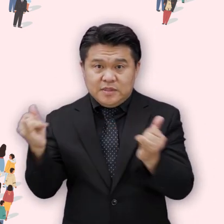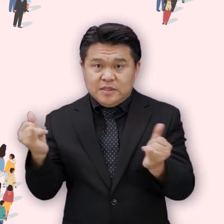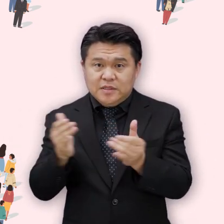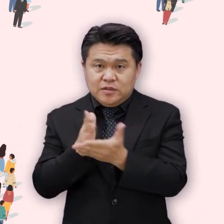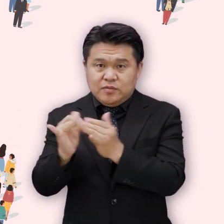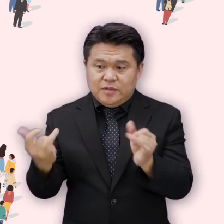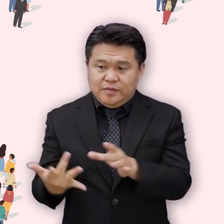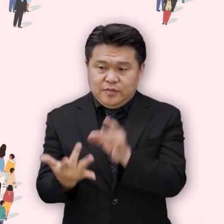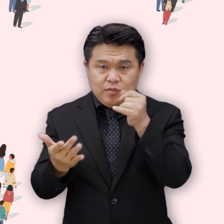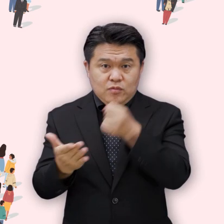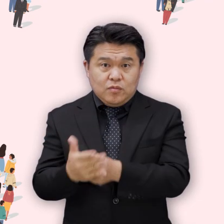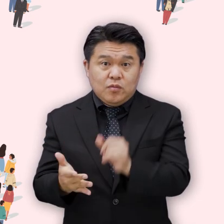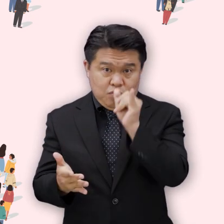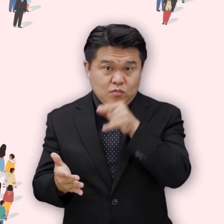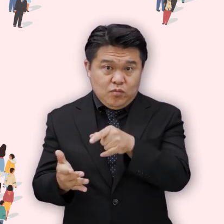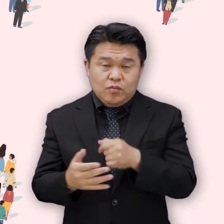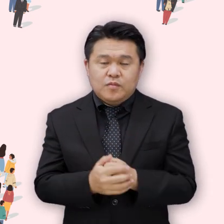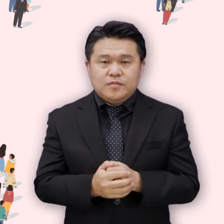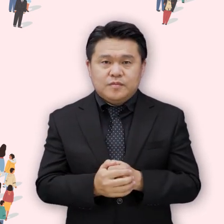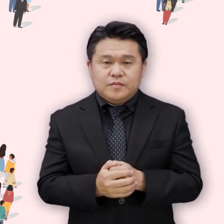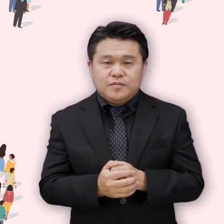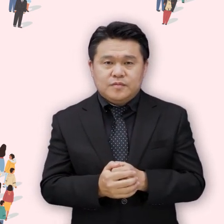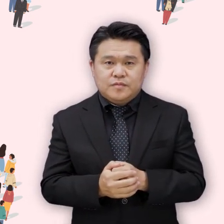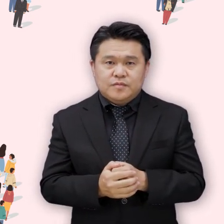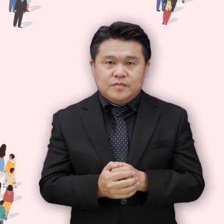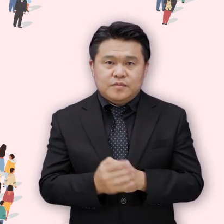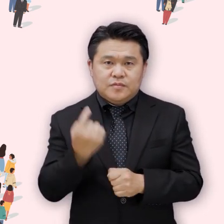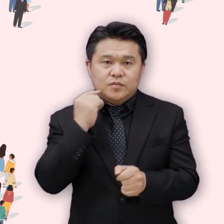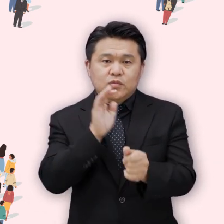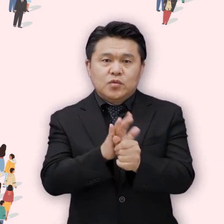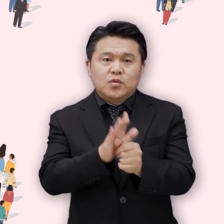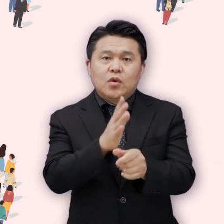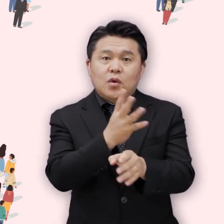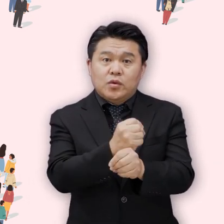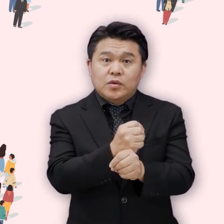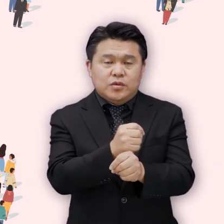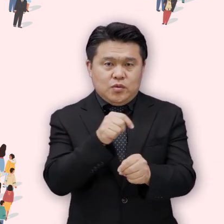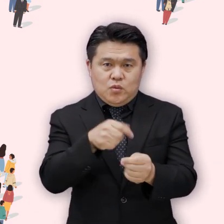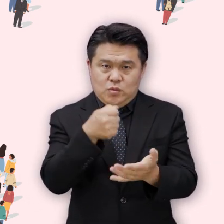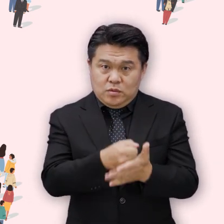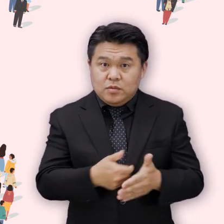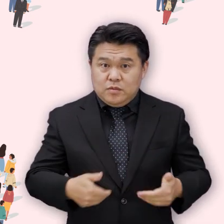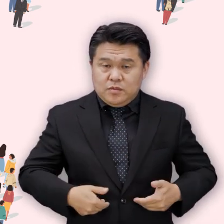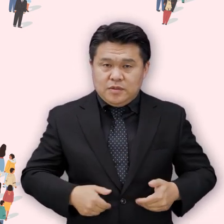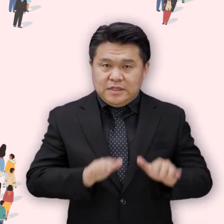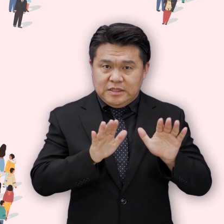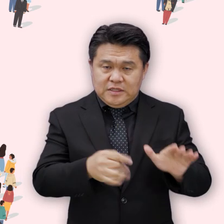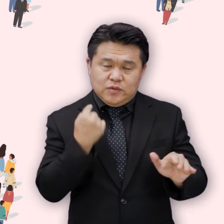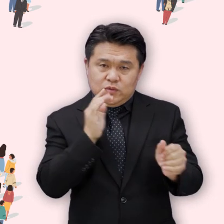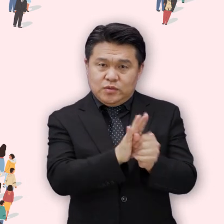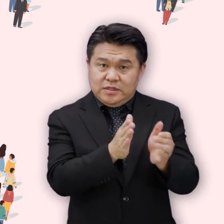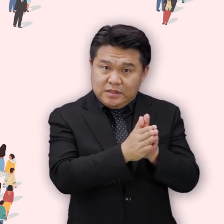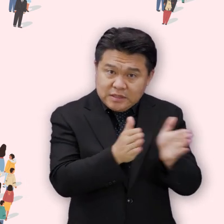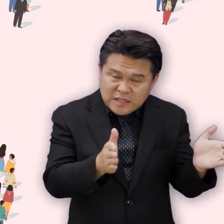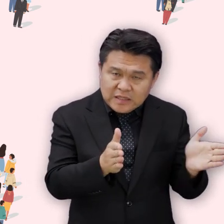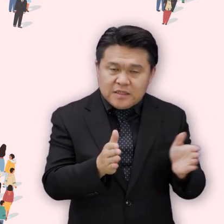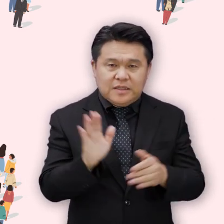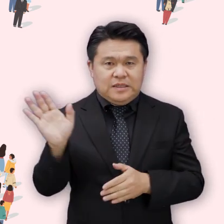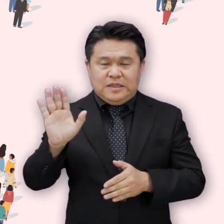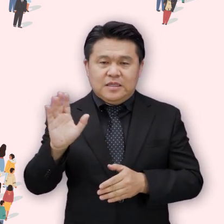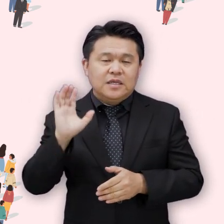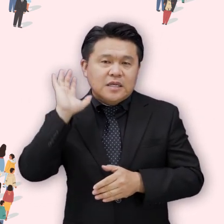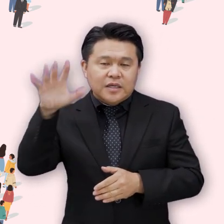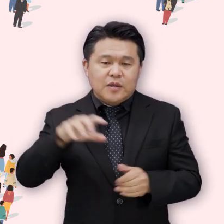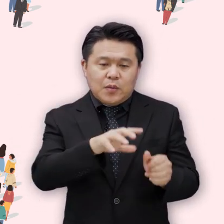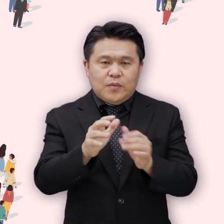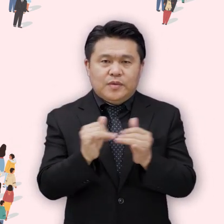전문인을 후견인으로 정하기도 합니다. 후견 개시 시점도 결정해야 합니다. 즉시 후견 업무를 개시할지,